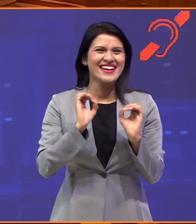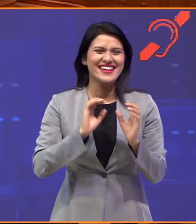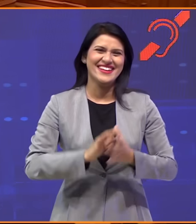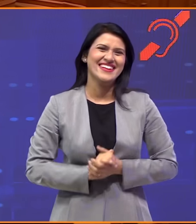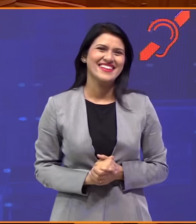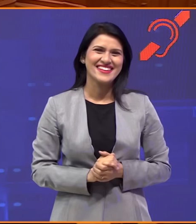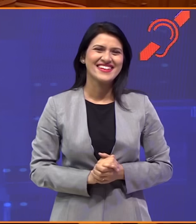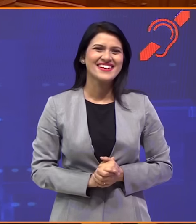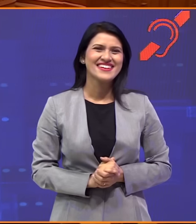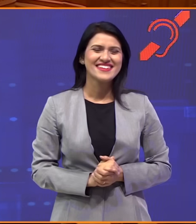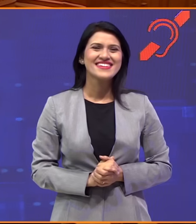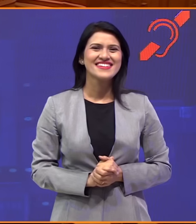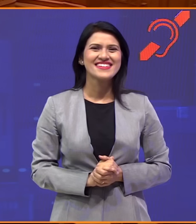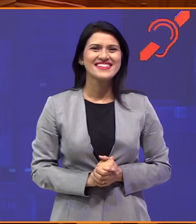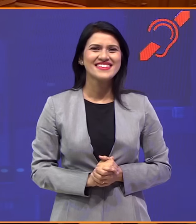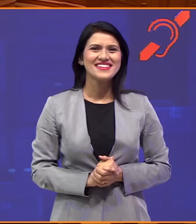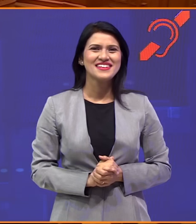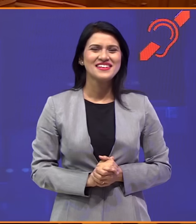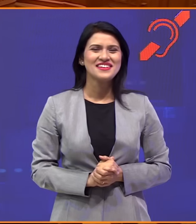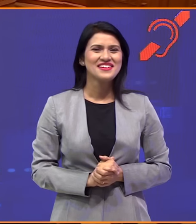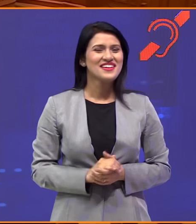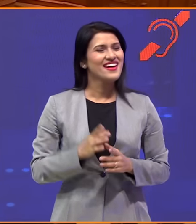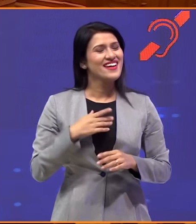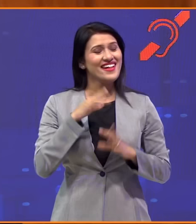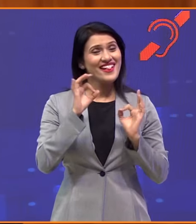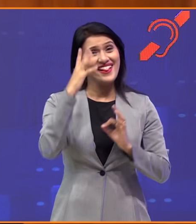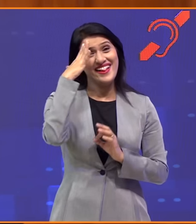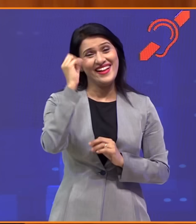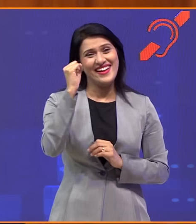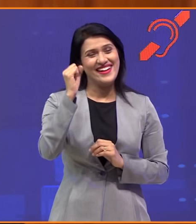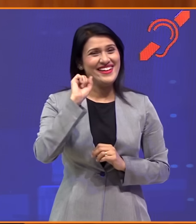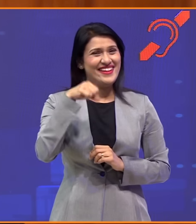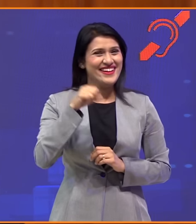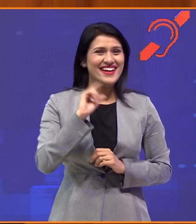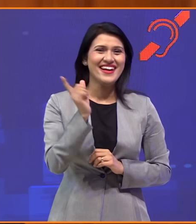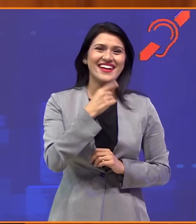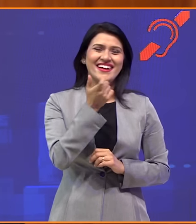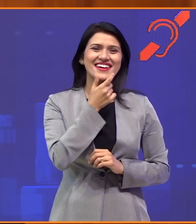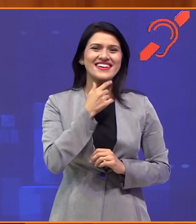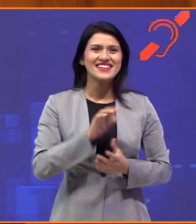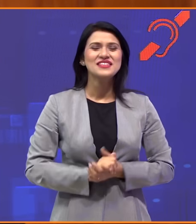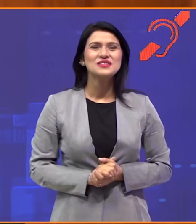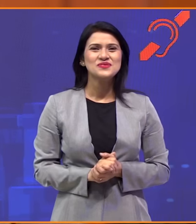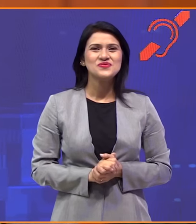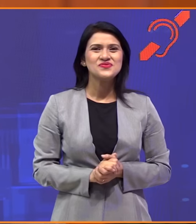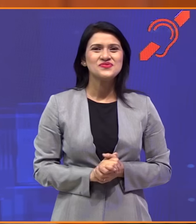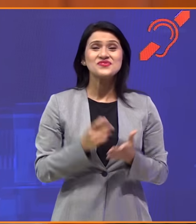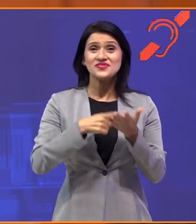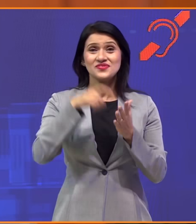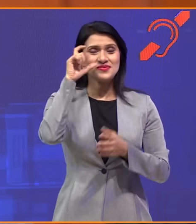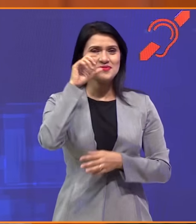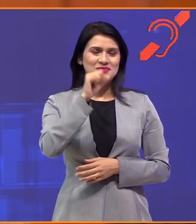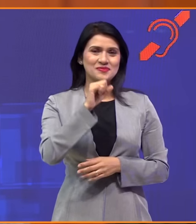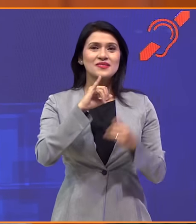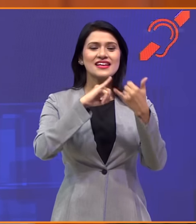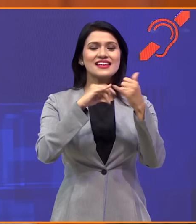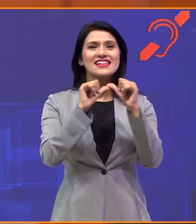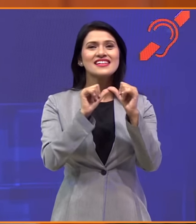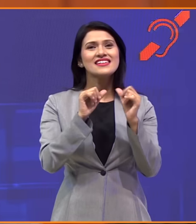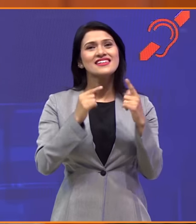आदमी तो ये बड़ा कमाल का किस्सा है वो जी और इसी तरह सत्या जी